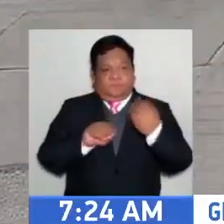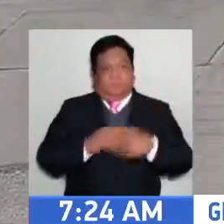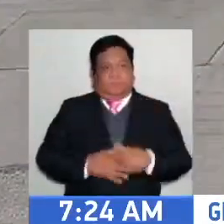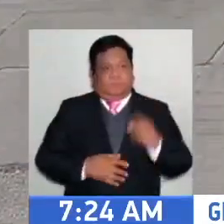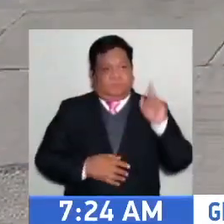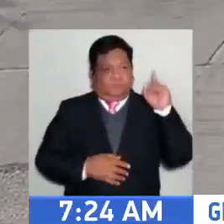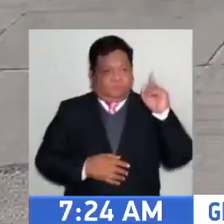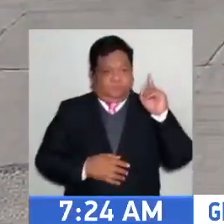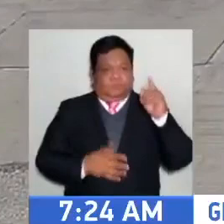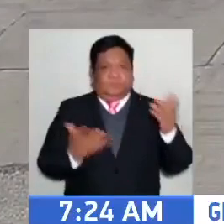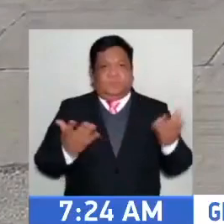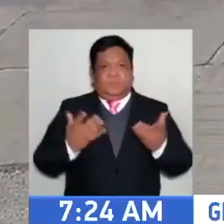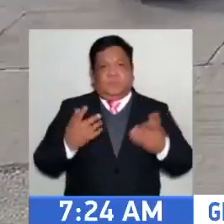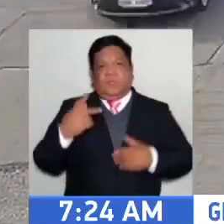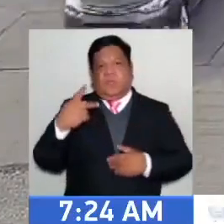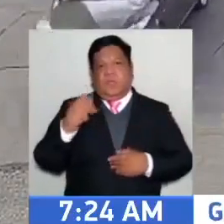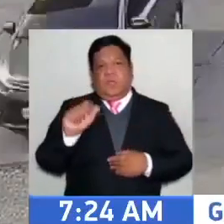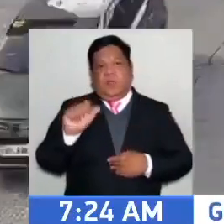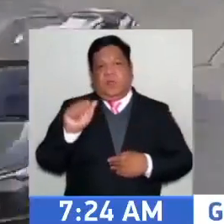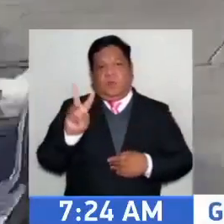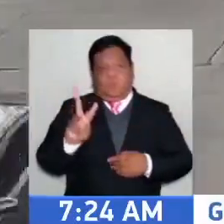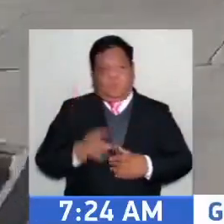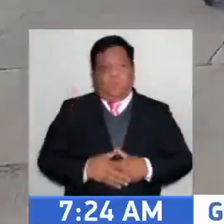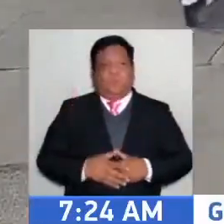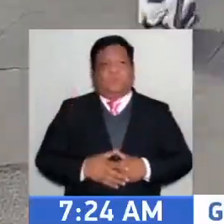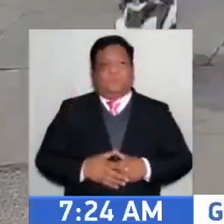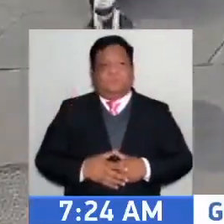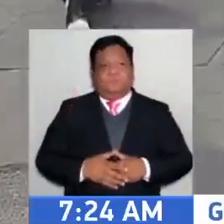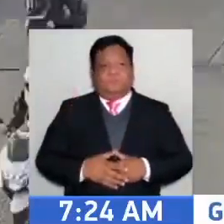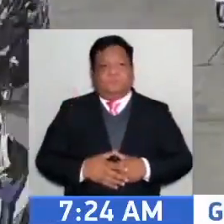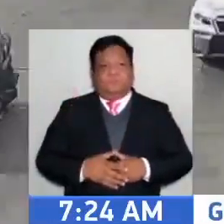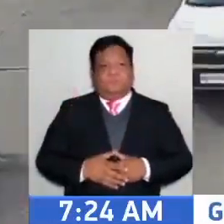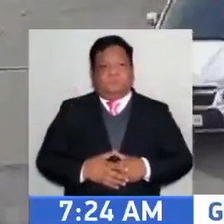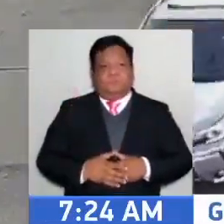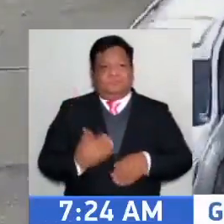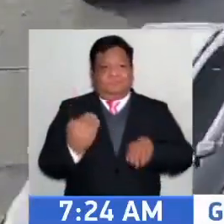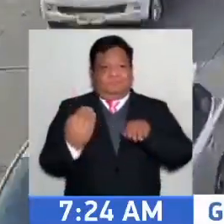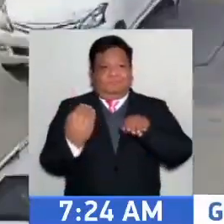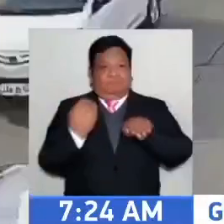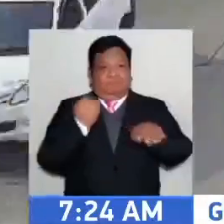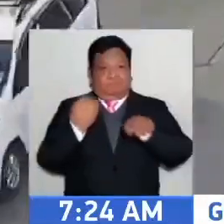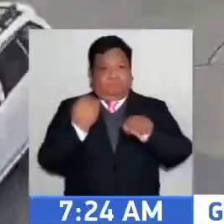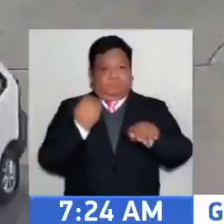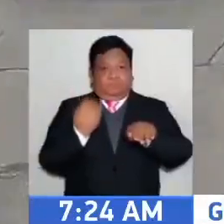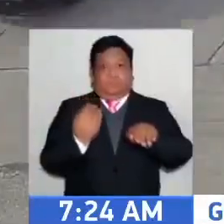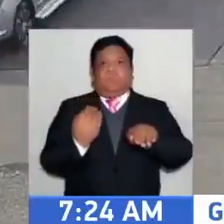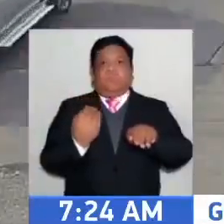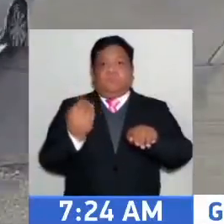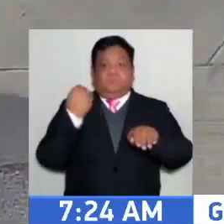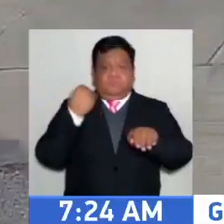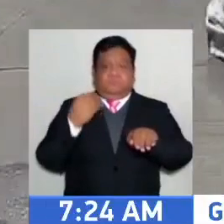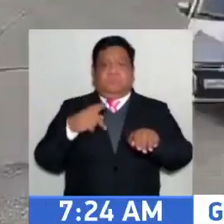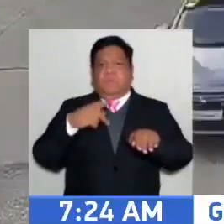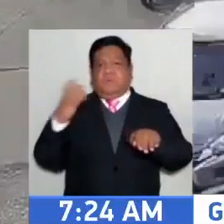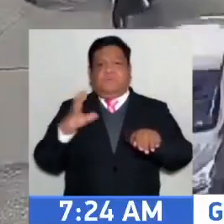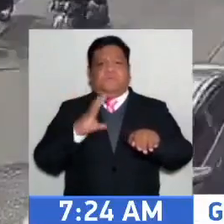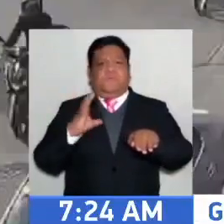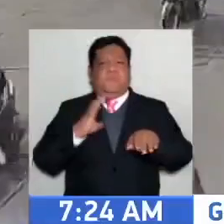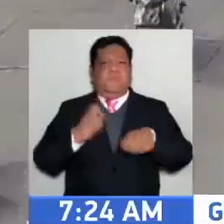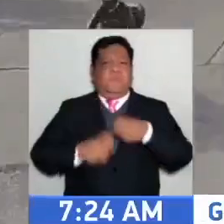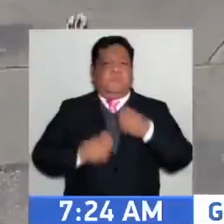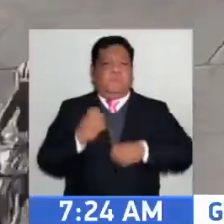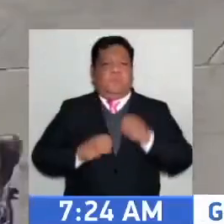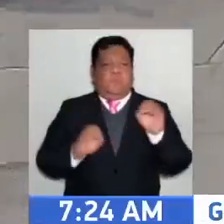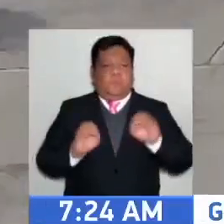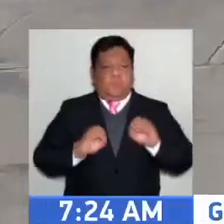sa magkabilang panig, yung papuntang Burgos at papuntang Pasay. Wala akong problema ang ating mga motorista sa mga oras na ito. Tuloy-tuloy lamang po